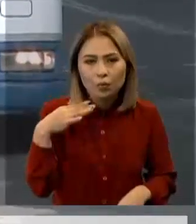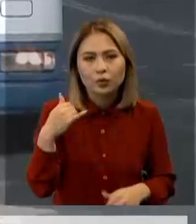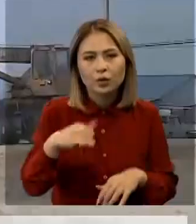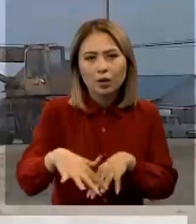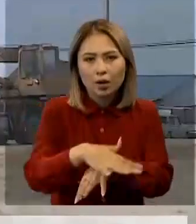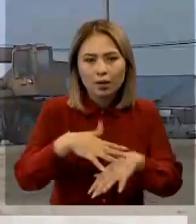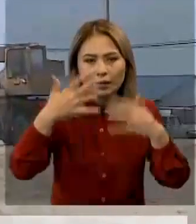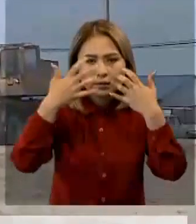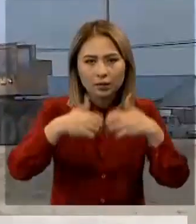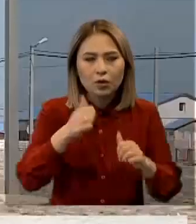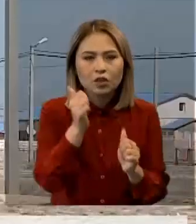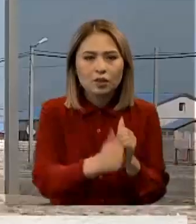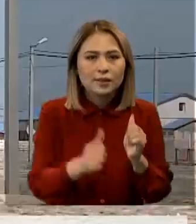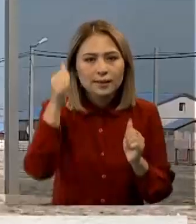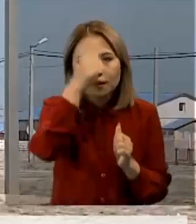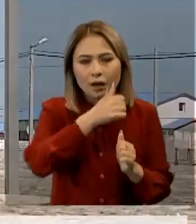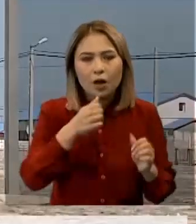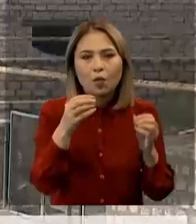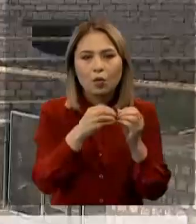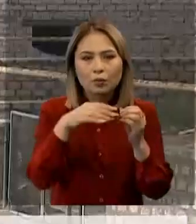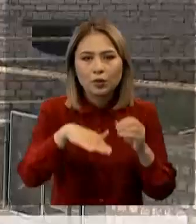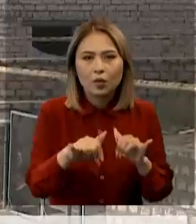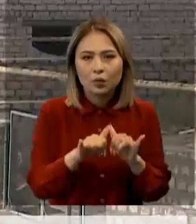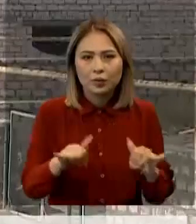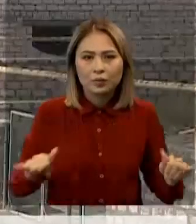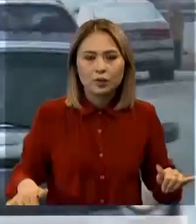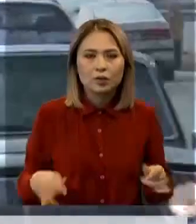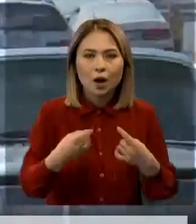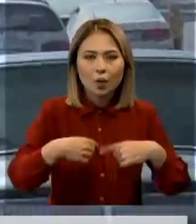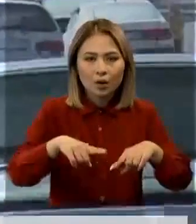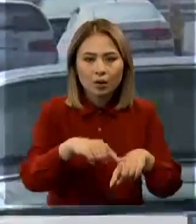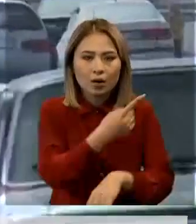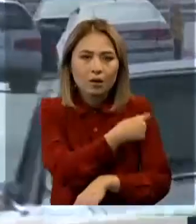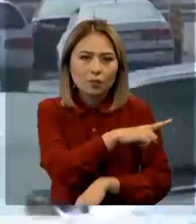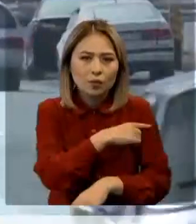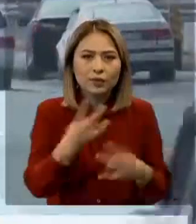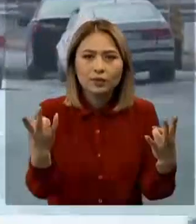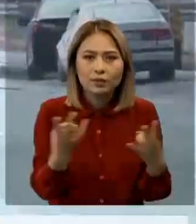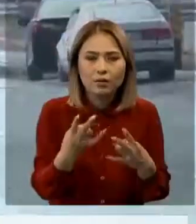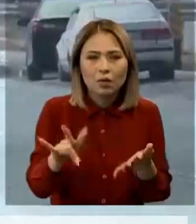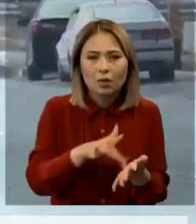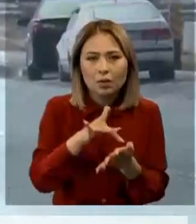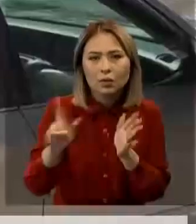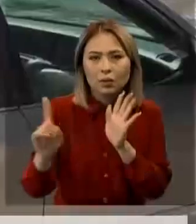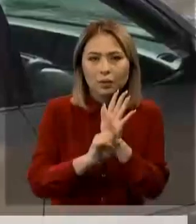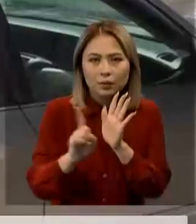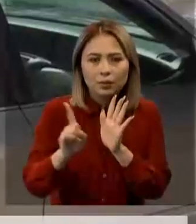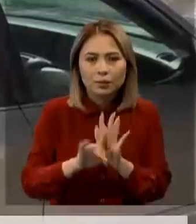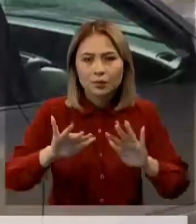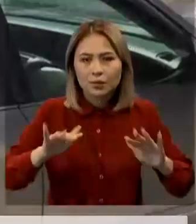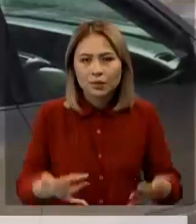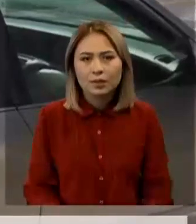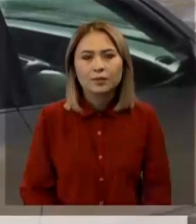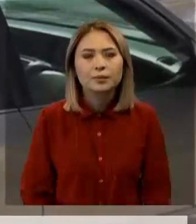жыл сайын 10 мыңға өсіп жатыр. Тұрғындардың айтары бір, ауданға аурухана керек, қалаға қатынап шаршаған. Қанаға